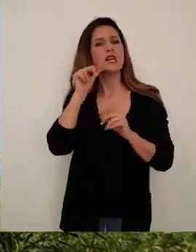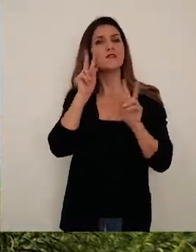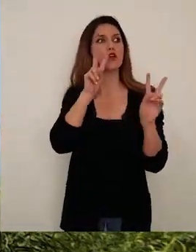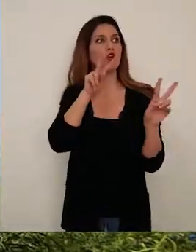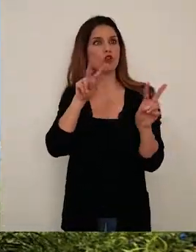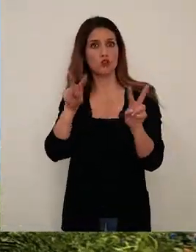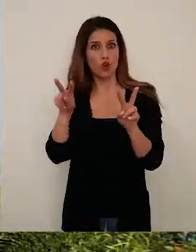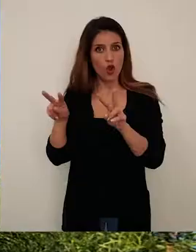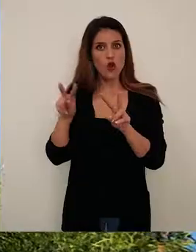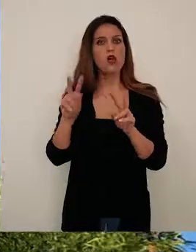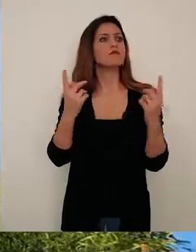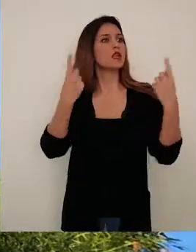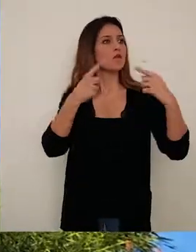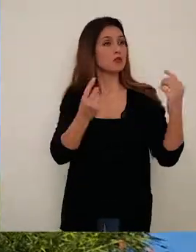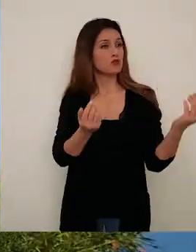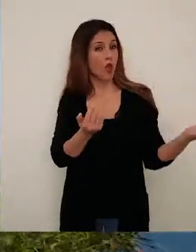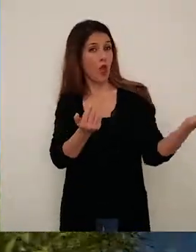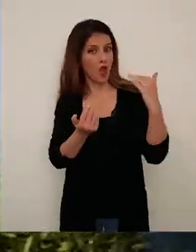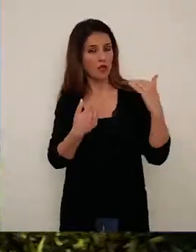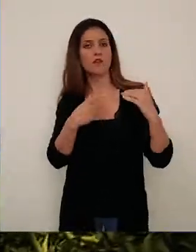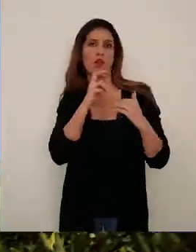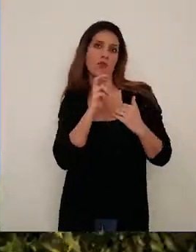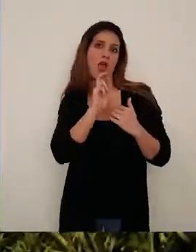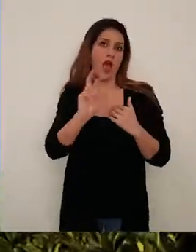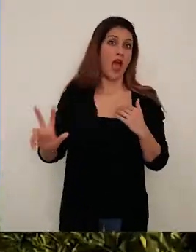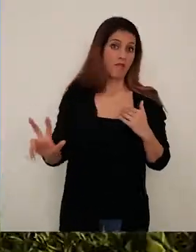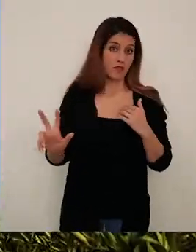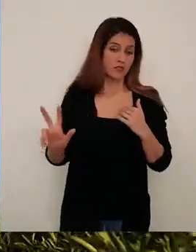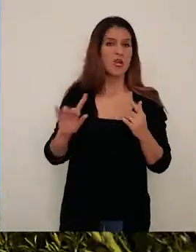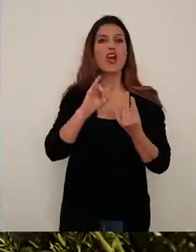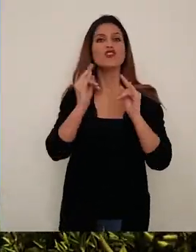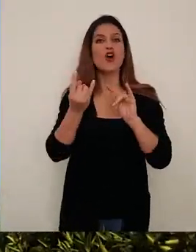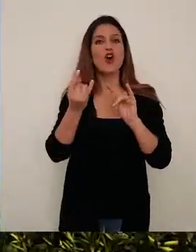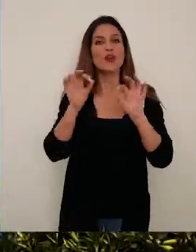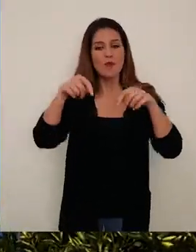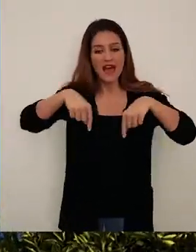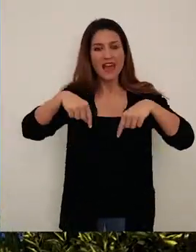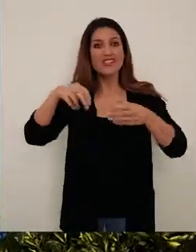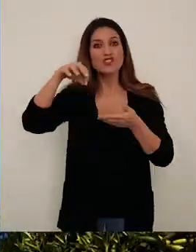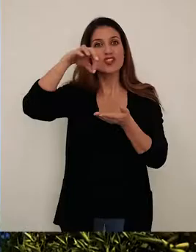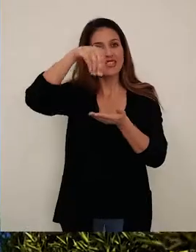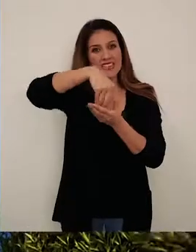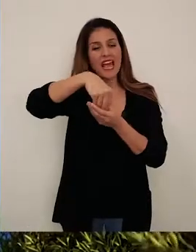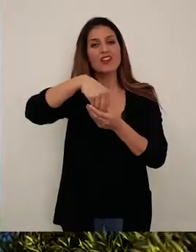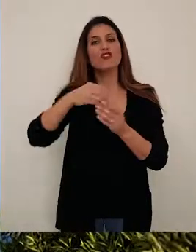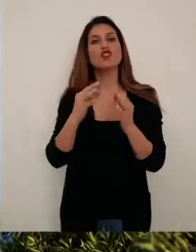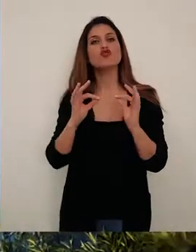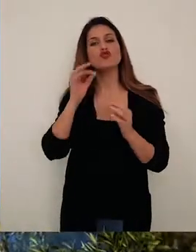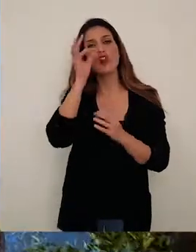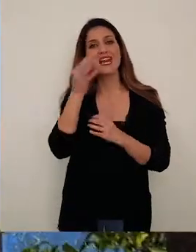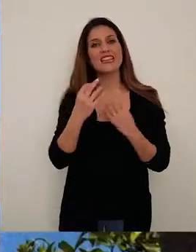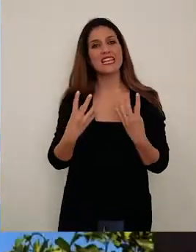eventuali attacchi esterni. Questa torre, che si trova nel giardino del castello, venne realizzata prima del castello